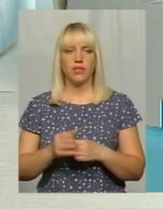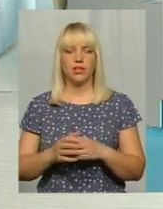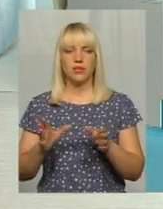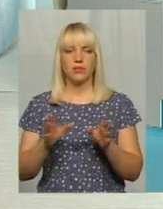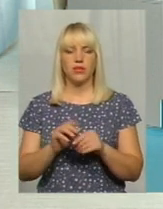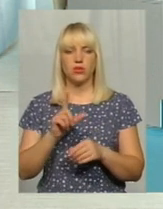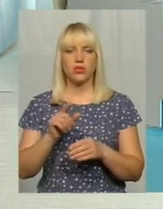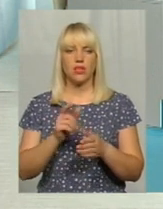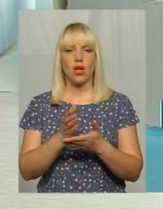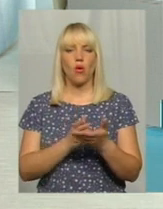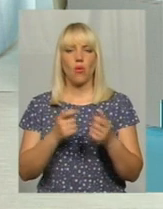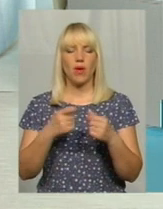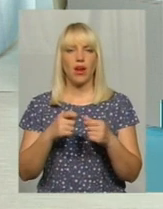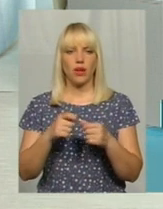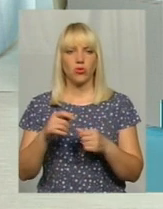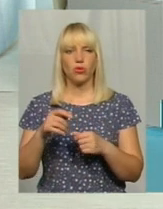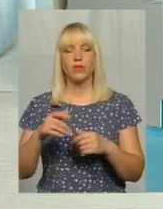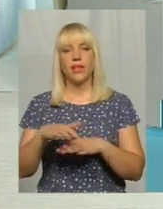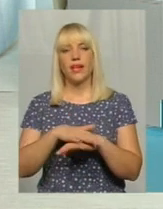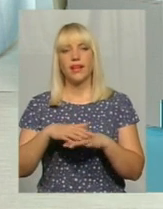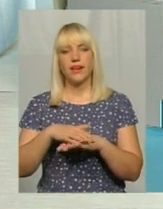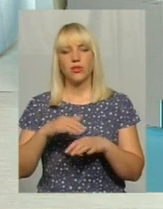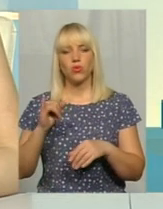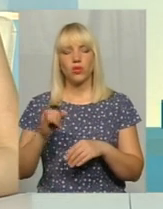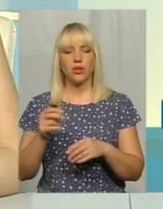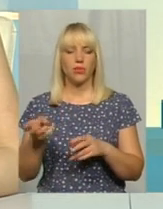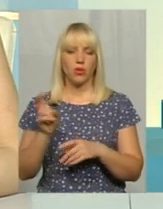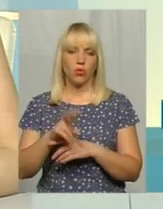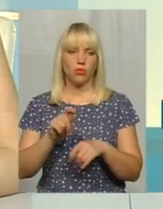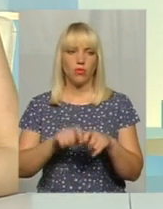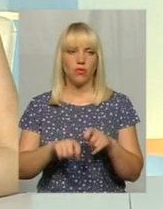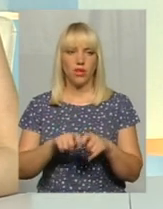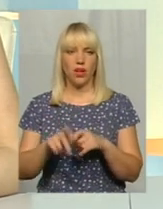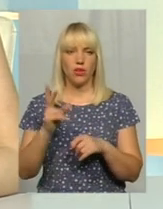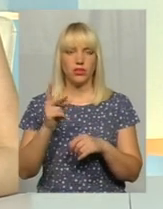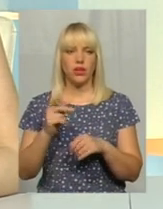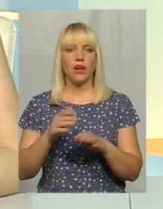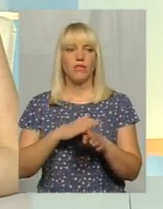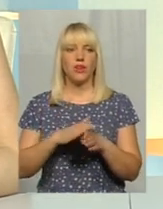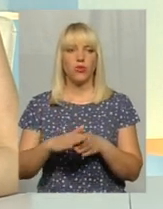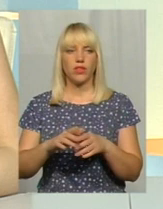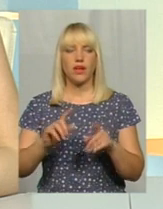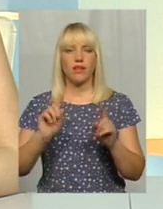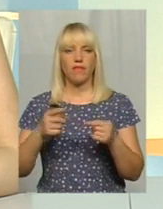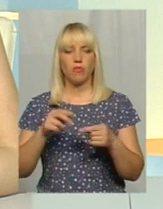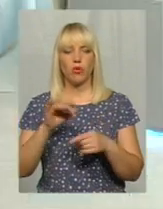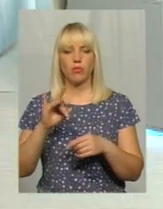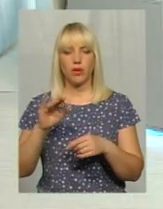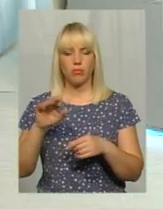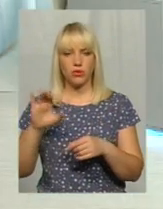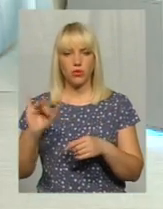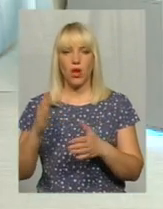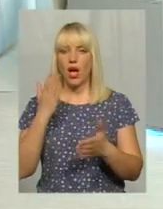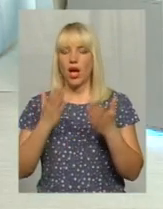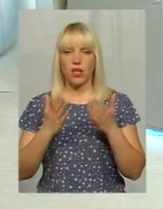із оператором ринку. І вже приходять і перевіряють виконання вимог припису. Адже за невиконання вимог